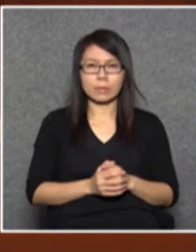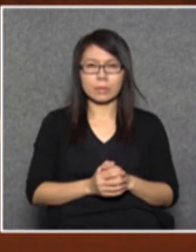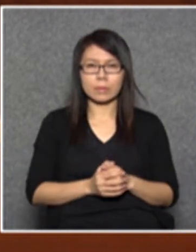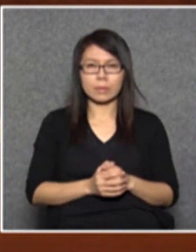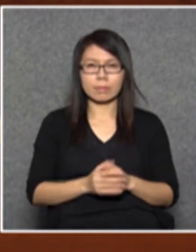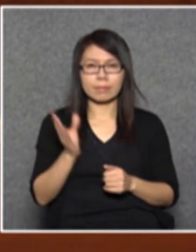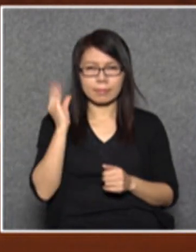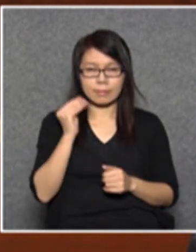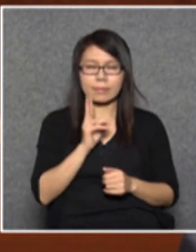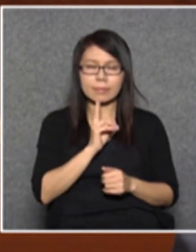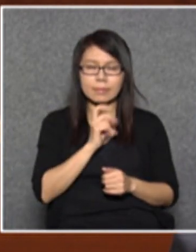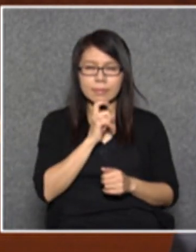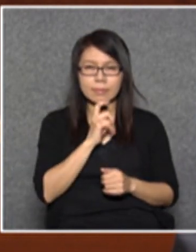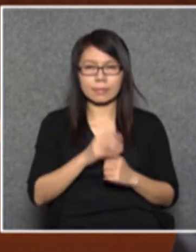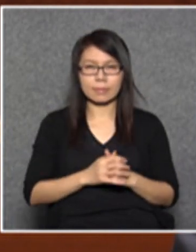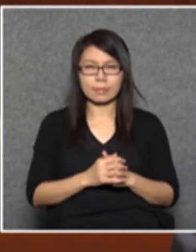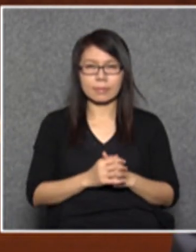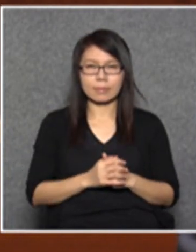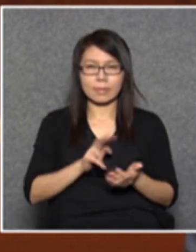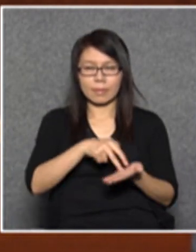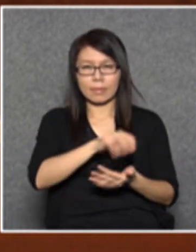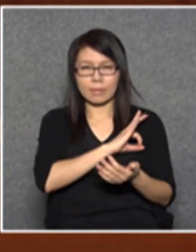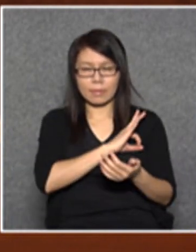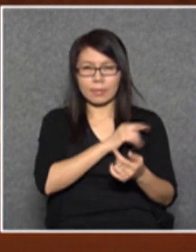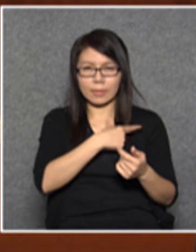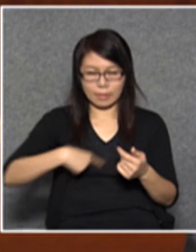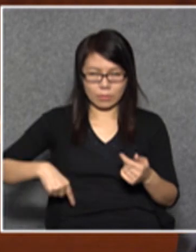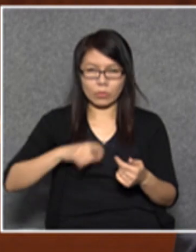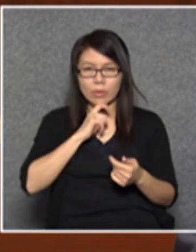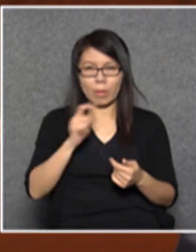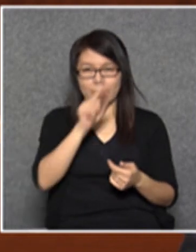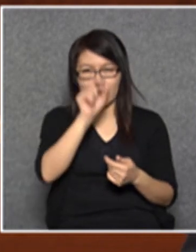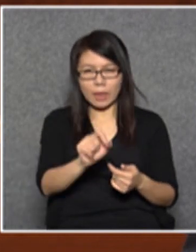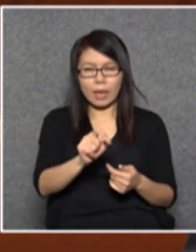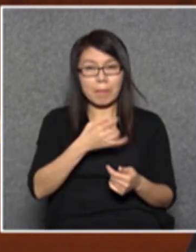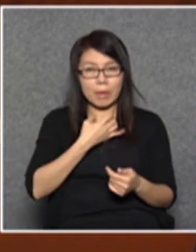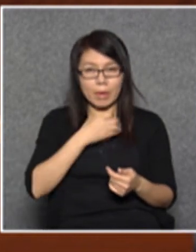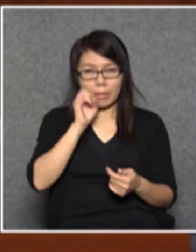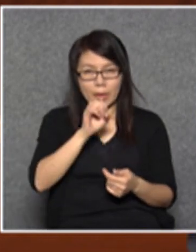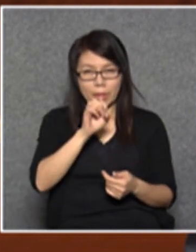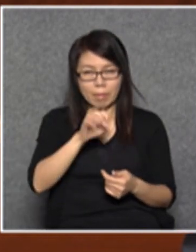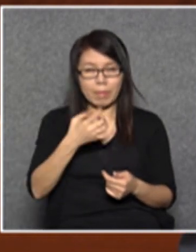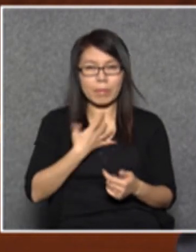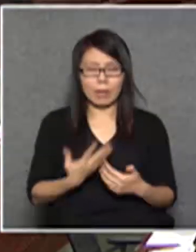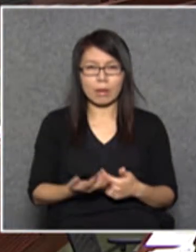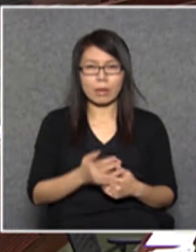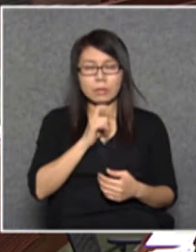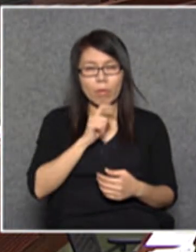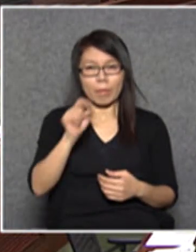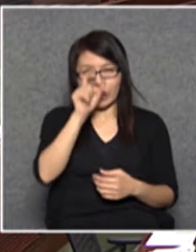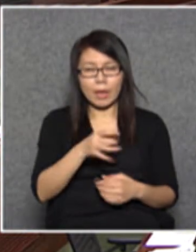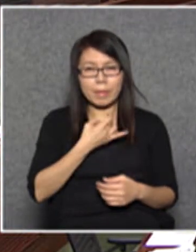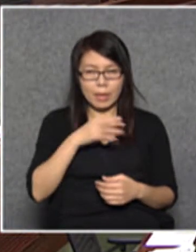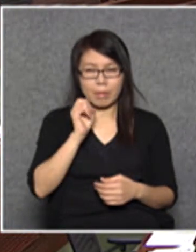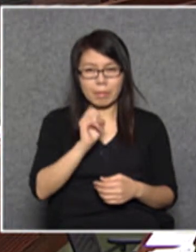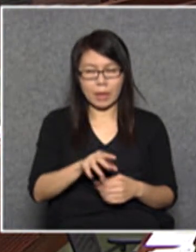聽說還有一些立法會議員他們還有一些問題未問，既然有問題未問呢就應